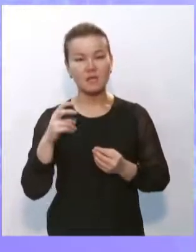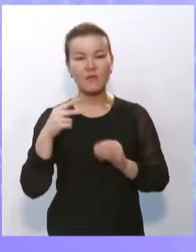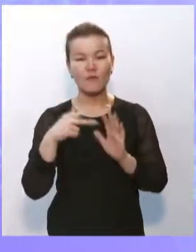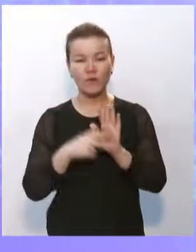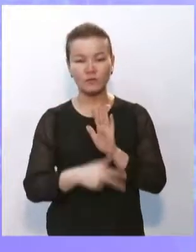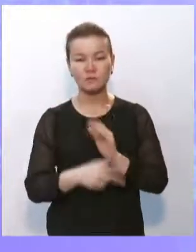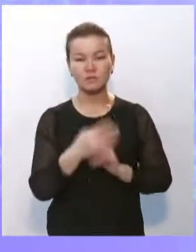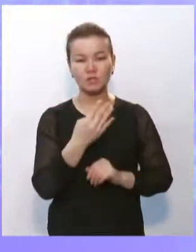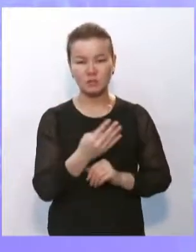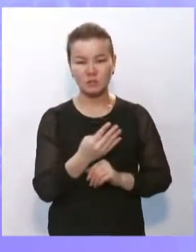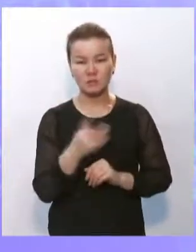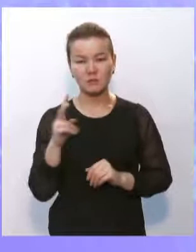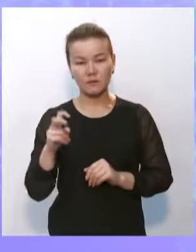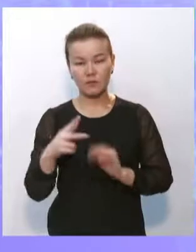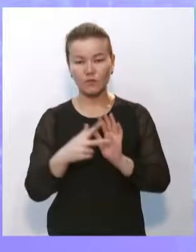284